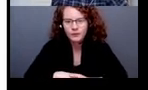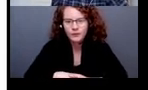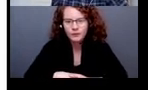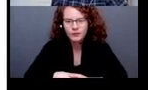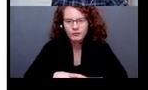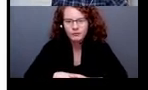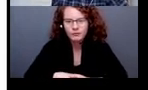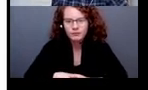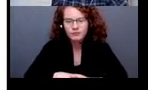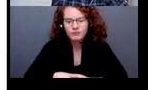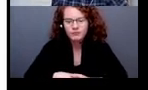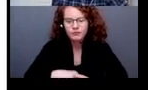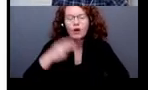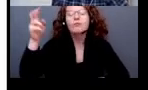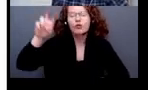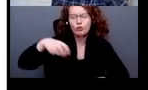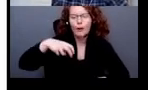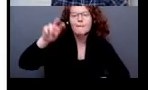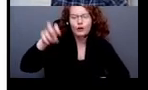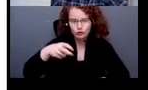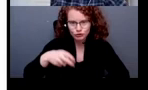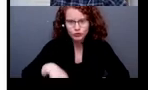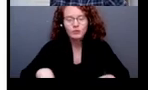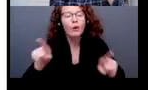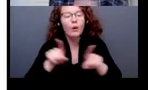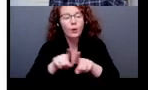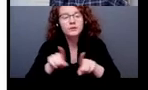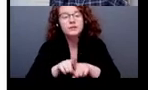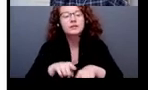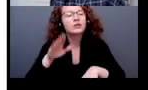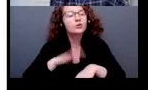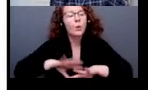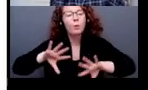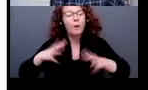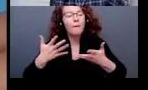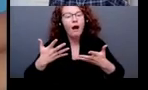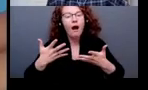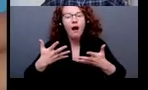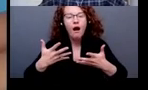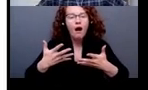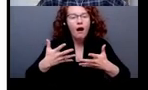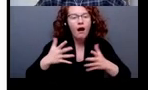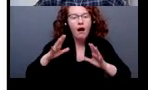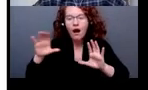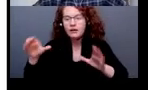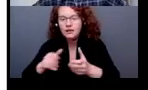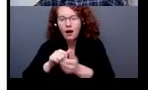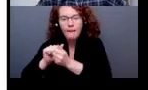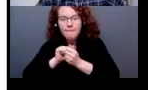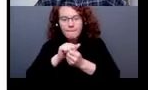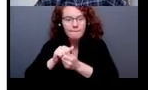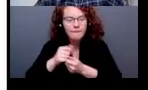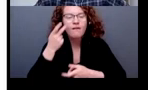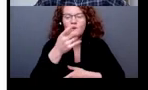point qui me semblait intéressant de mentionner avant de vous parler du fonctionnement collectif, c'est le fait Vous l'avez peut-être vu dans les